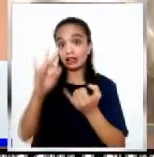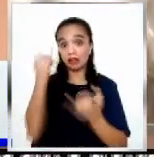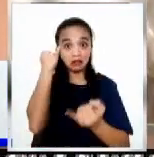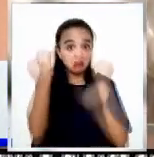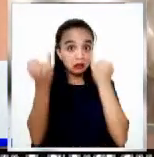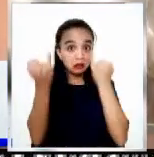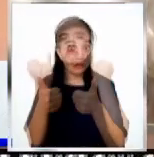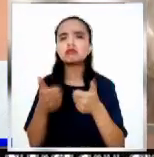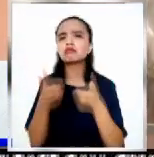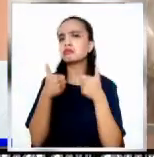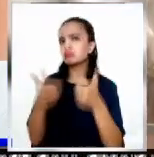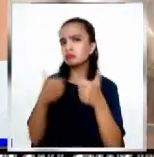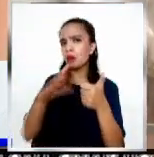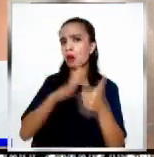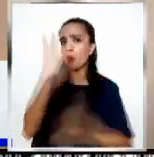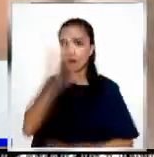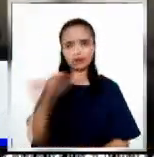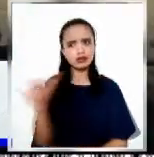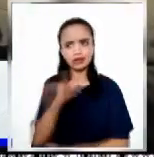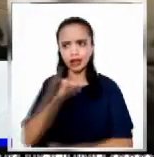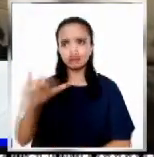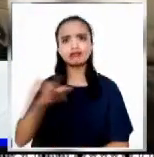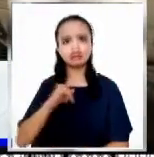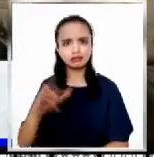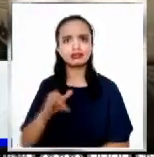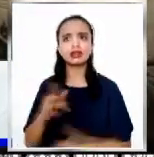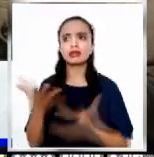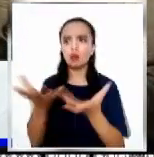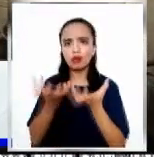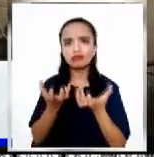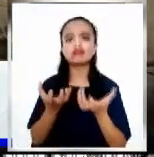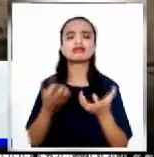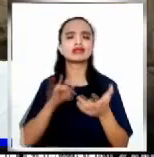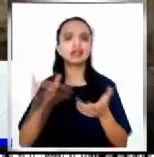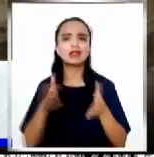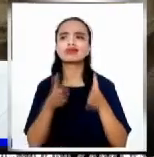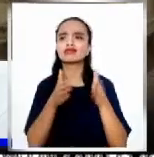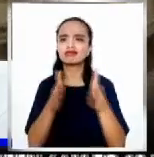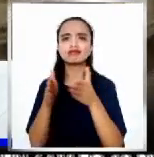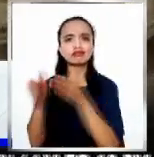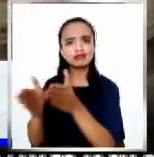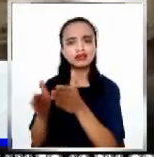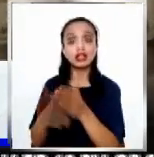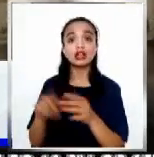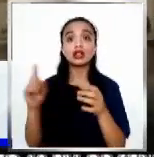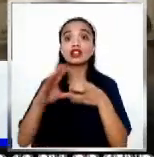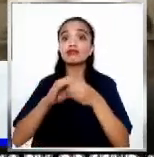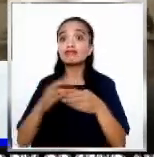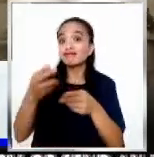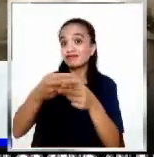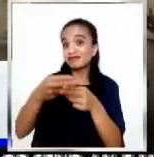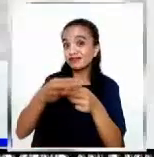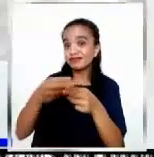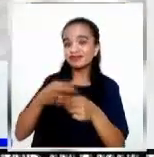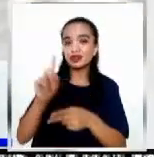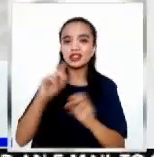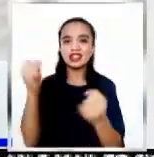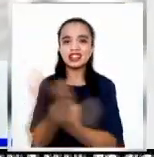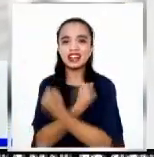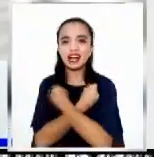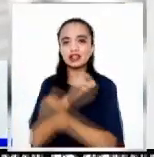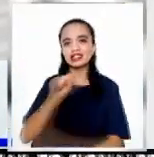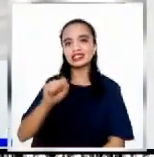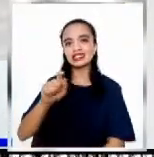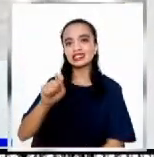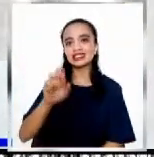pares kami ng direction, pares kami ng gusto. Ang kanilang tandem, mapapanood soon sa Love You Stranger sa GTV. Makakasama